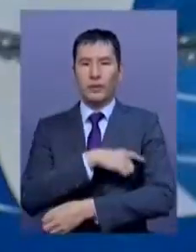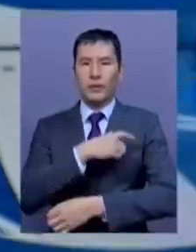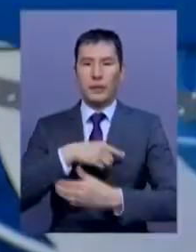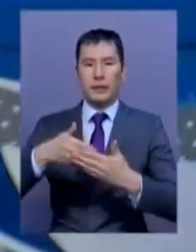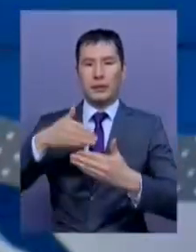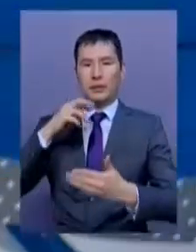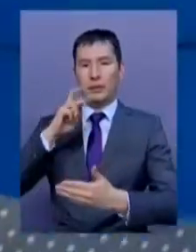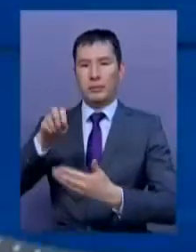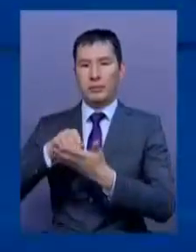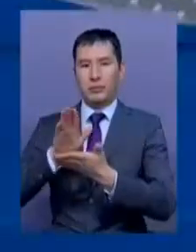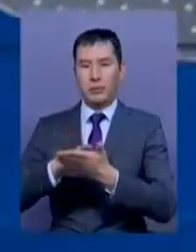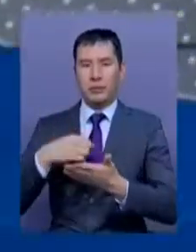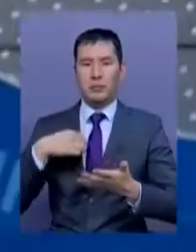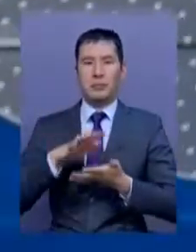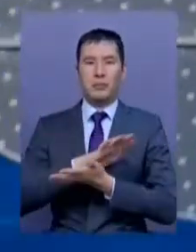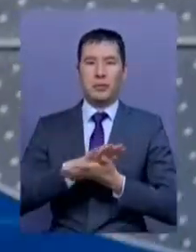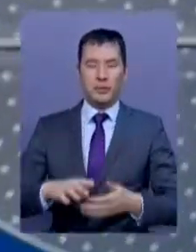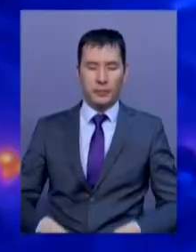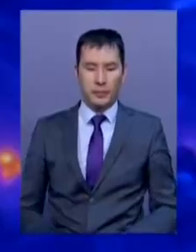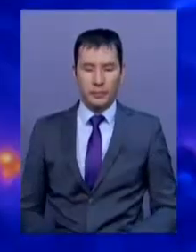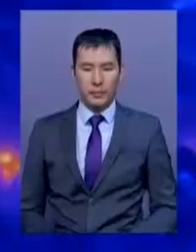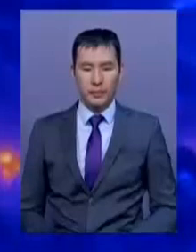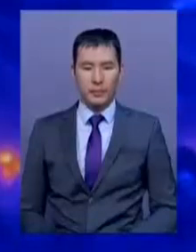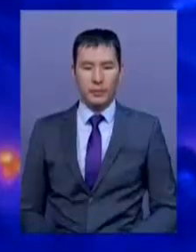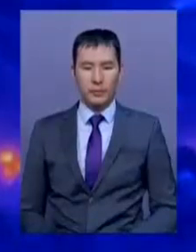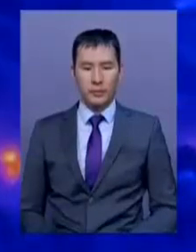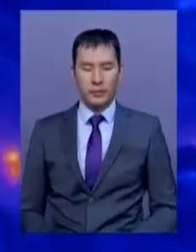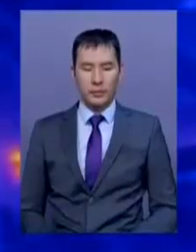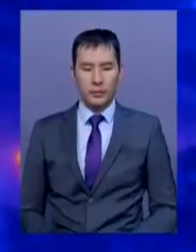арқылы вакцина алуыңызға болады.